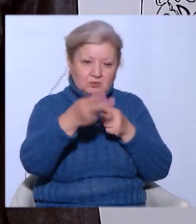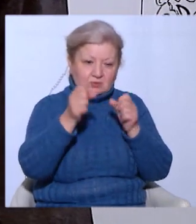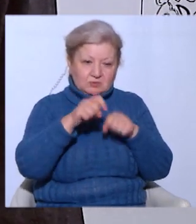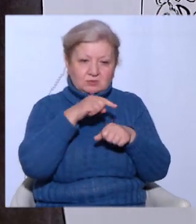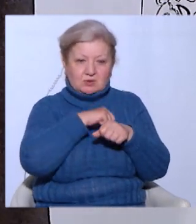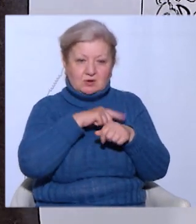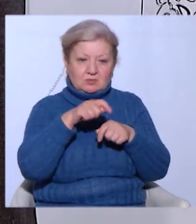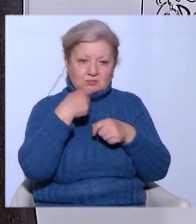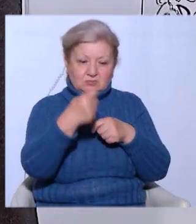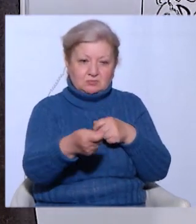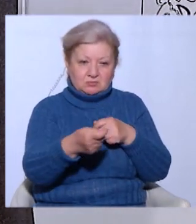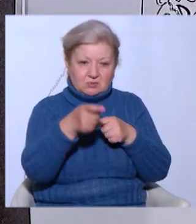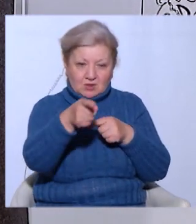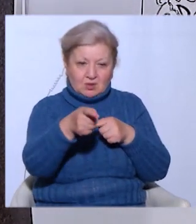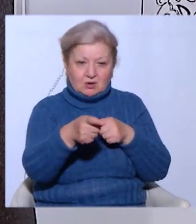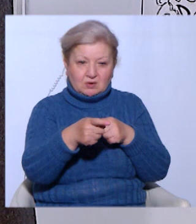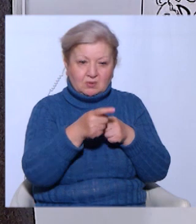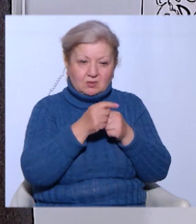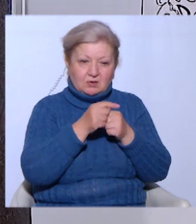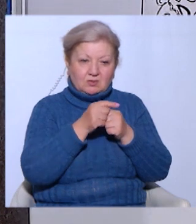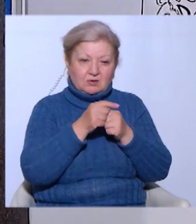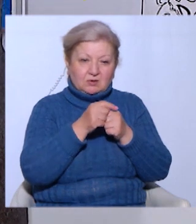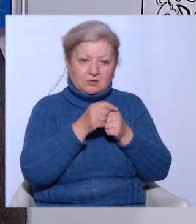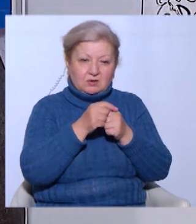მრუდწირული მოძრაობა. აი აქ